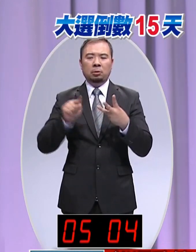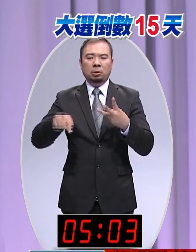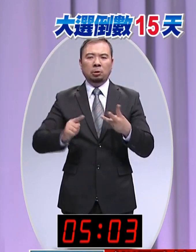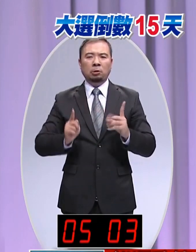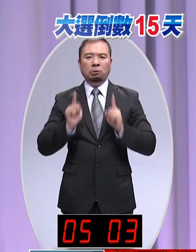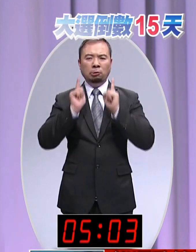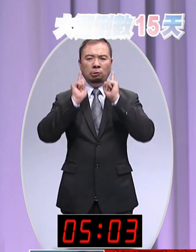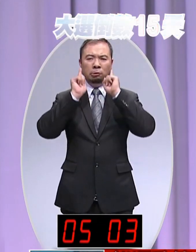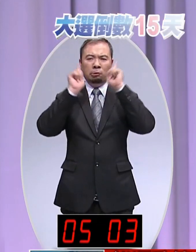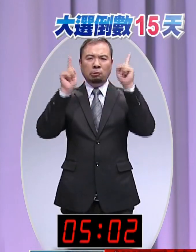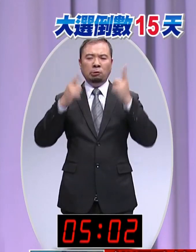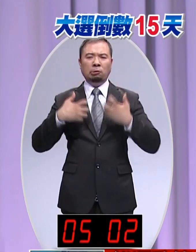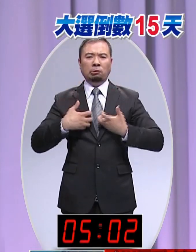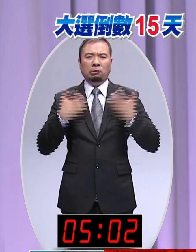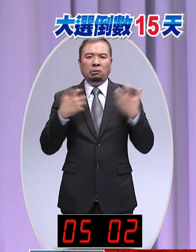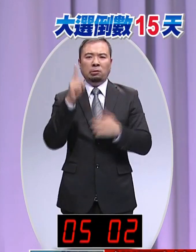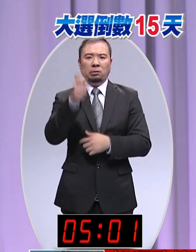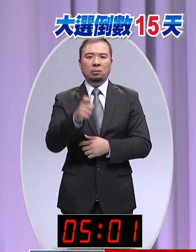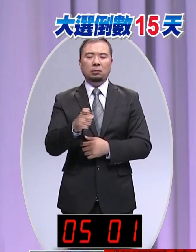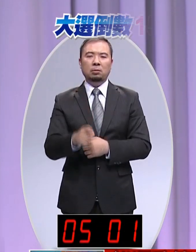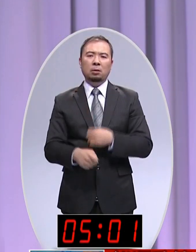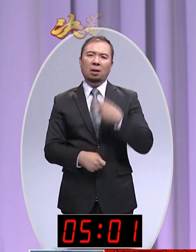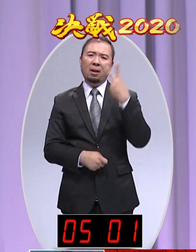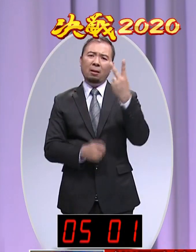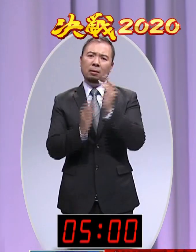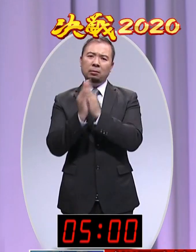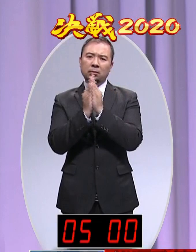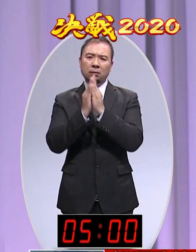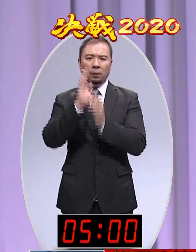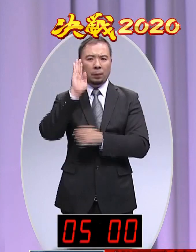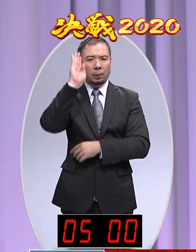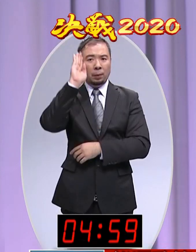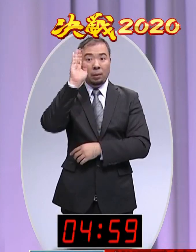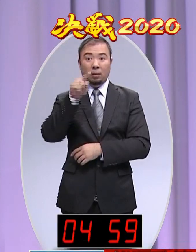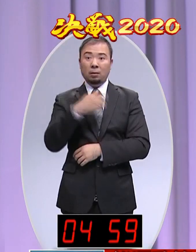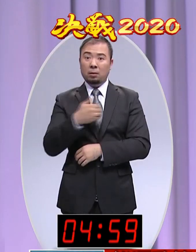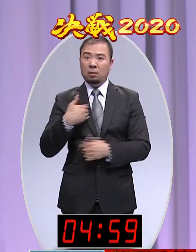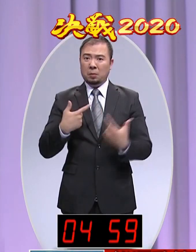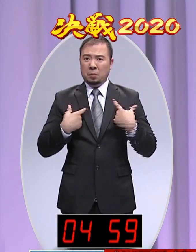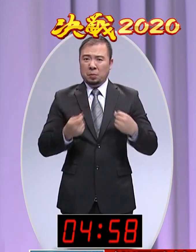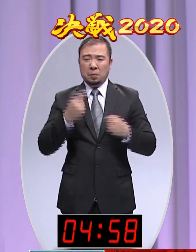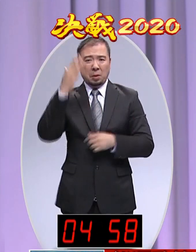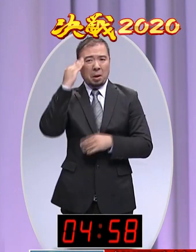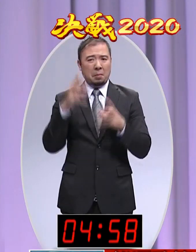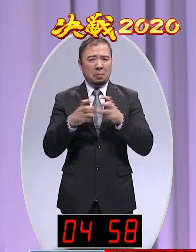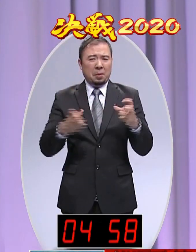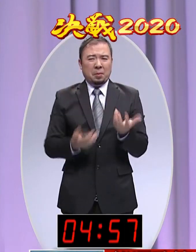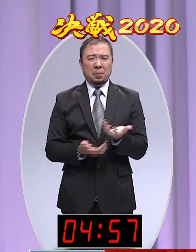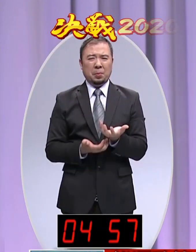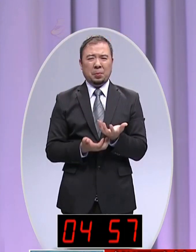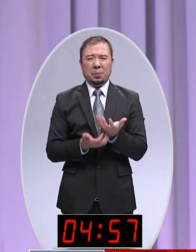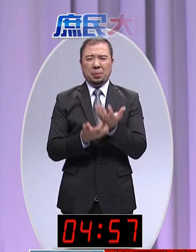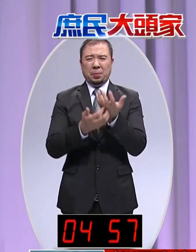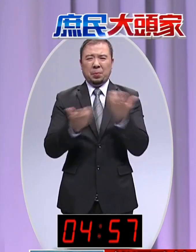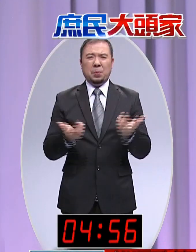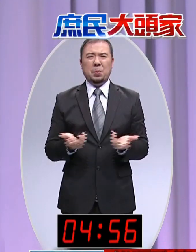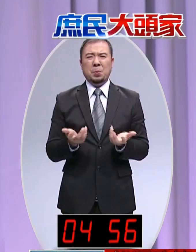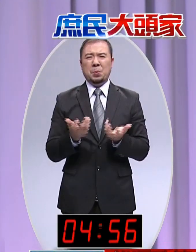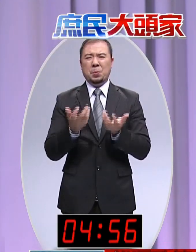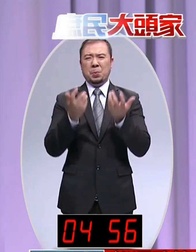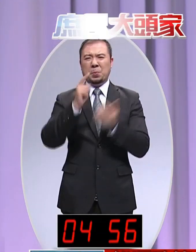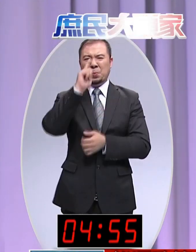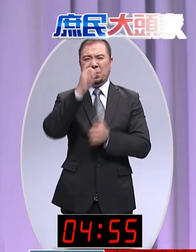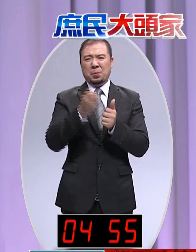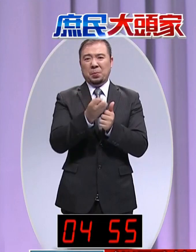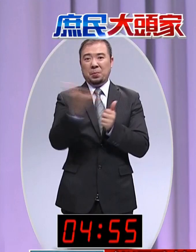2兆，再来一点，你的能源政策这样子，不停的烧煤，不停的烧煤，不停烧煤，谁在做煤炭